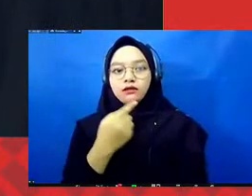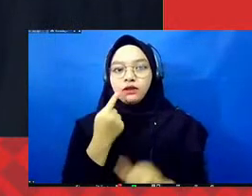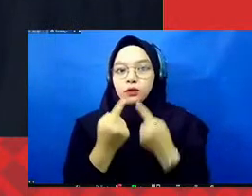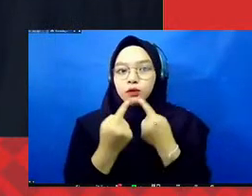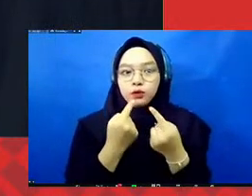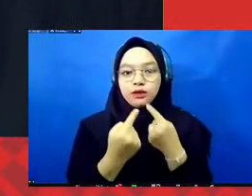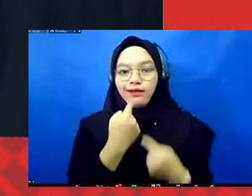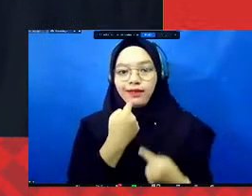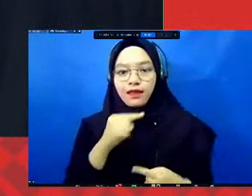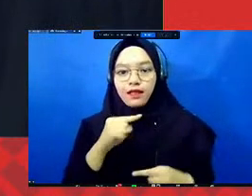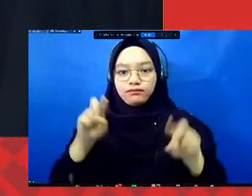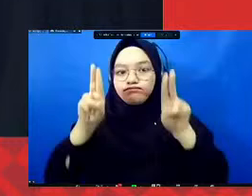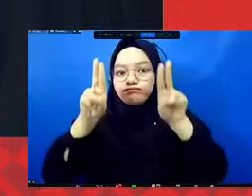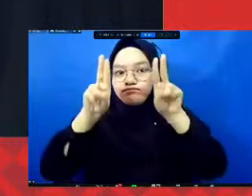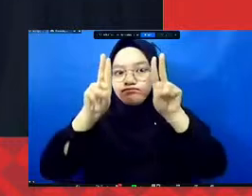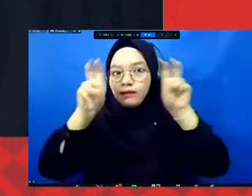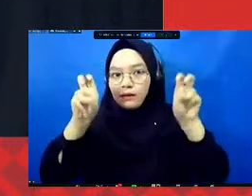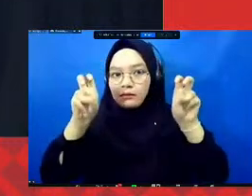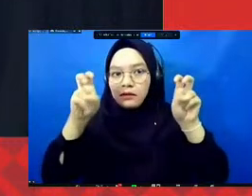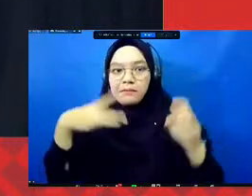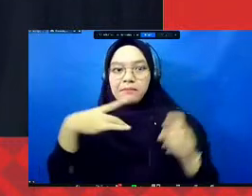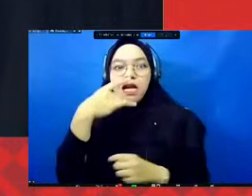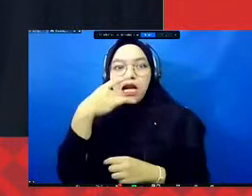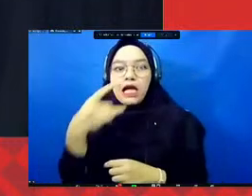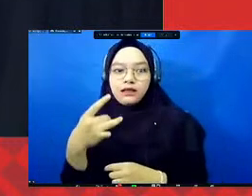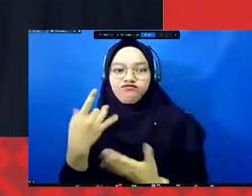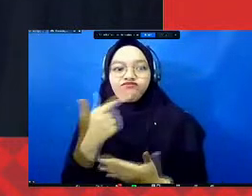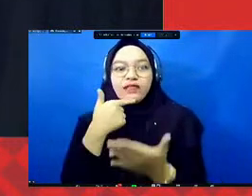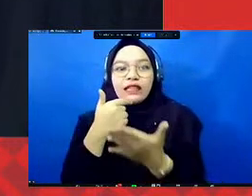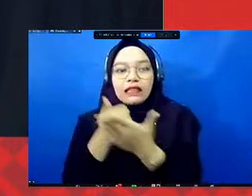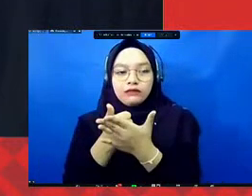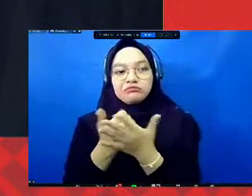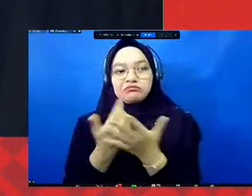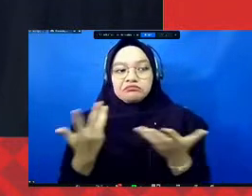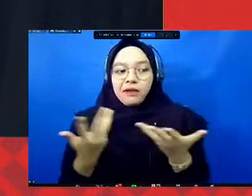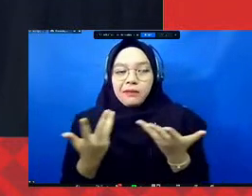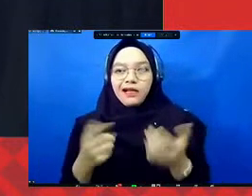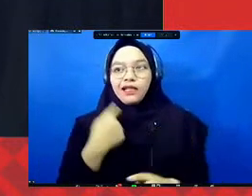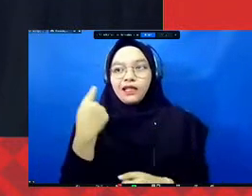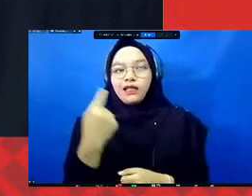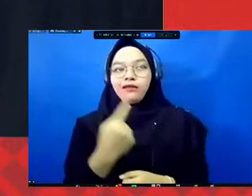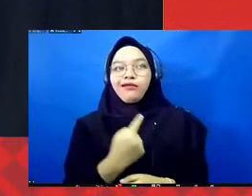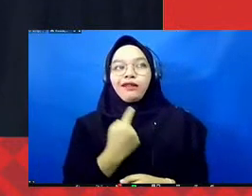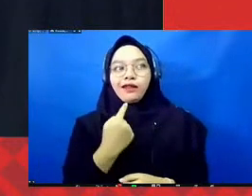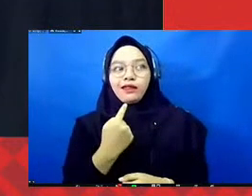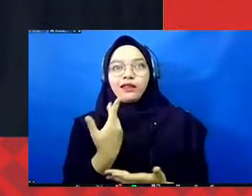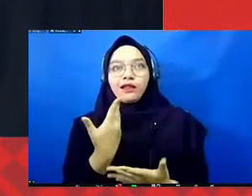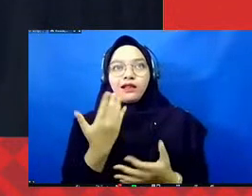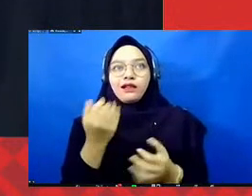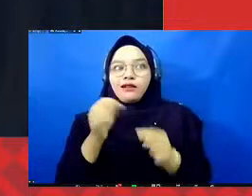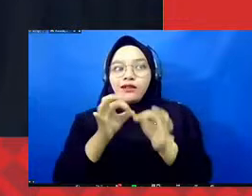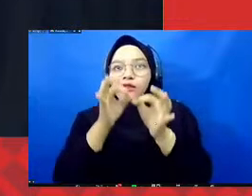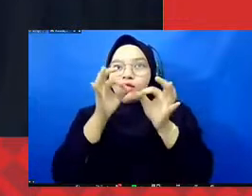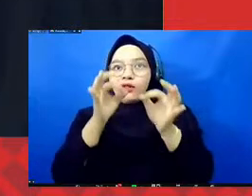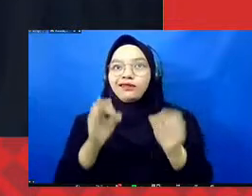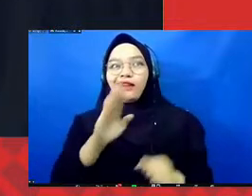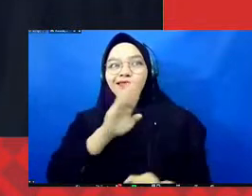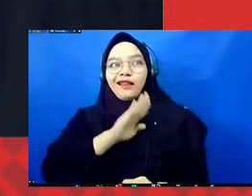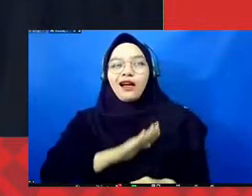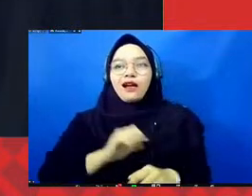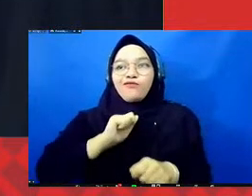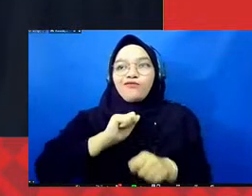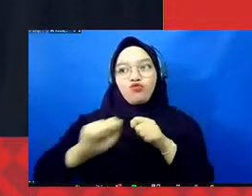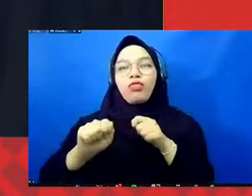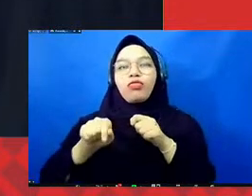tema yang menarik dan juga penting. Bagaimana kita mewujudkan sebuah kota yang berketahanan, yang